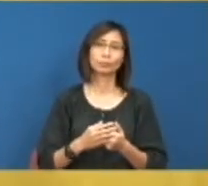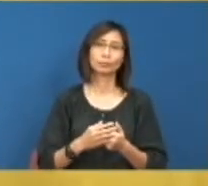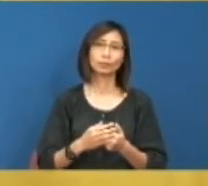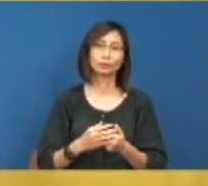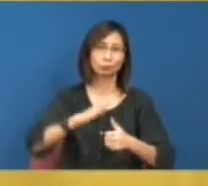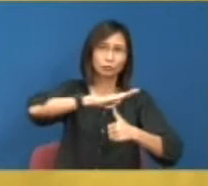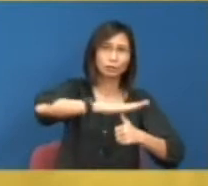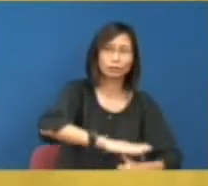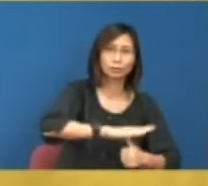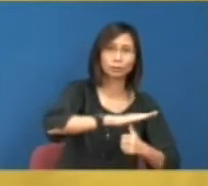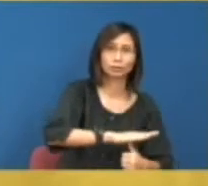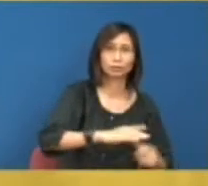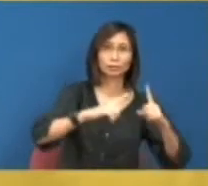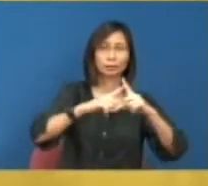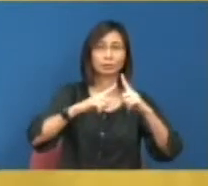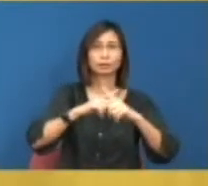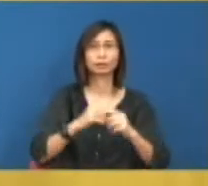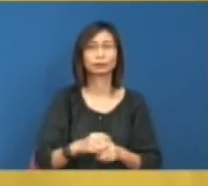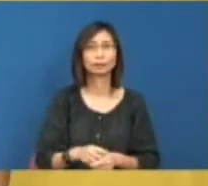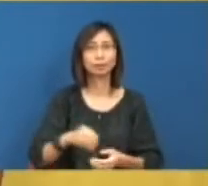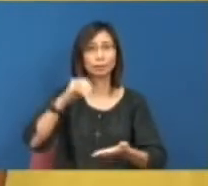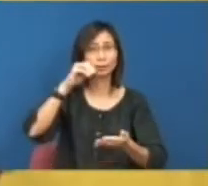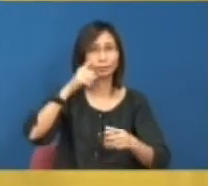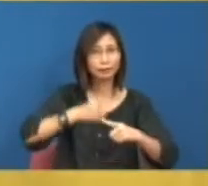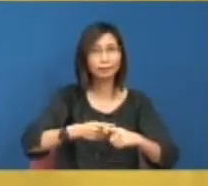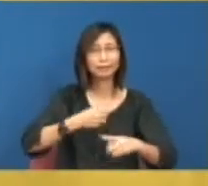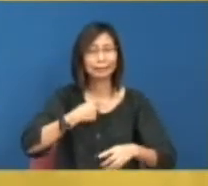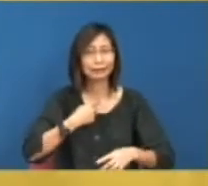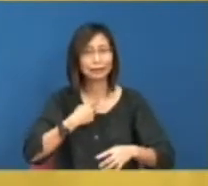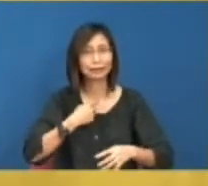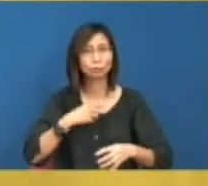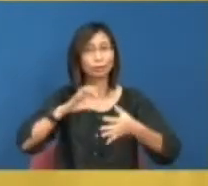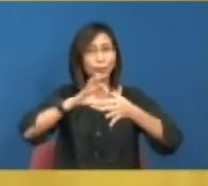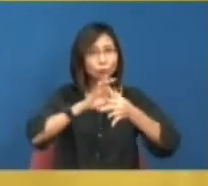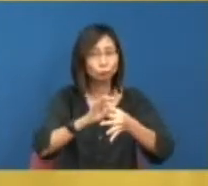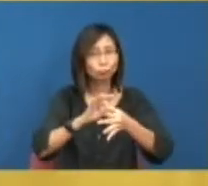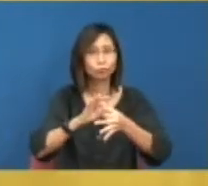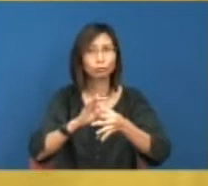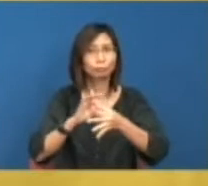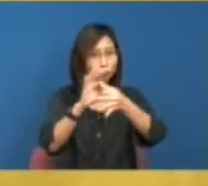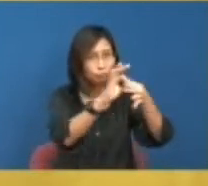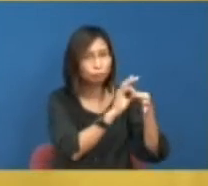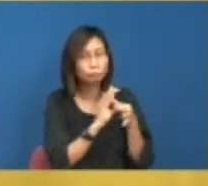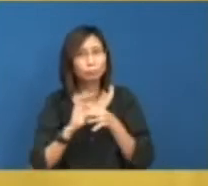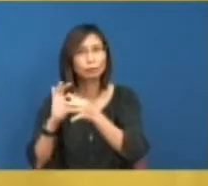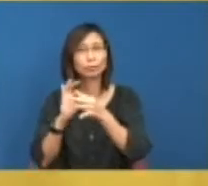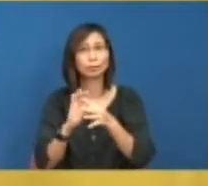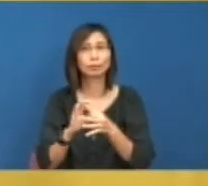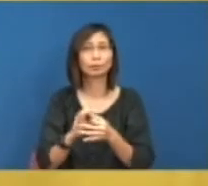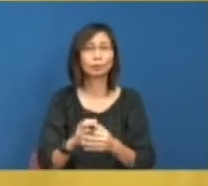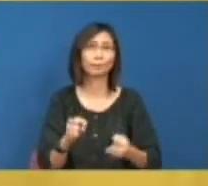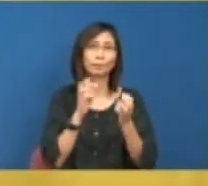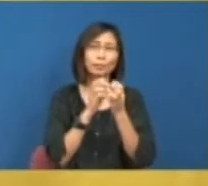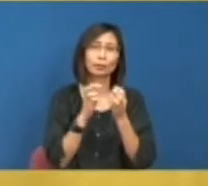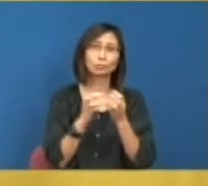壓制的人是必須要聯合起來，要解決一個雙方都面對的問題，就是說兩